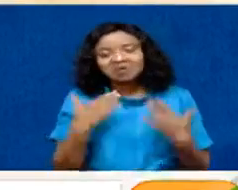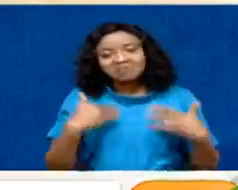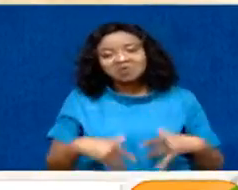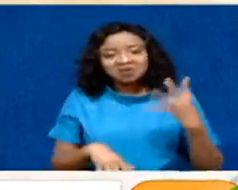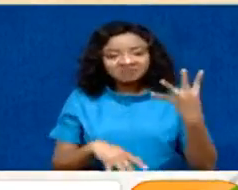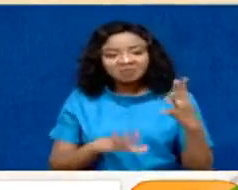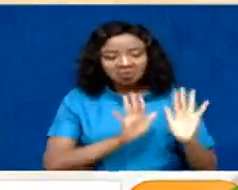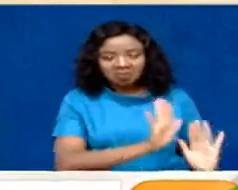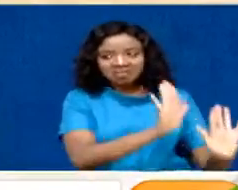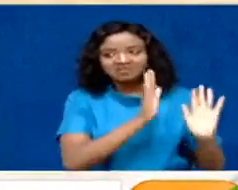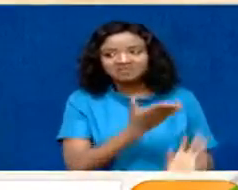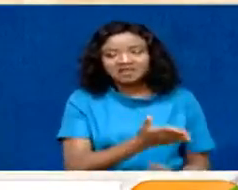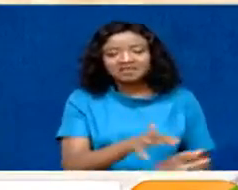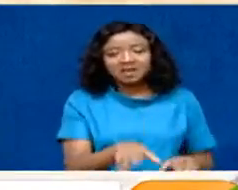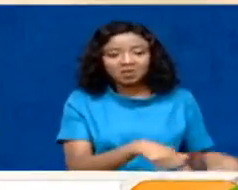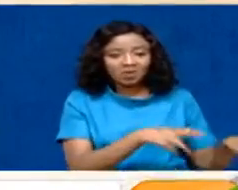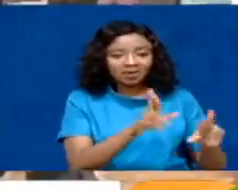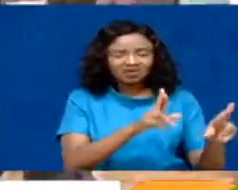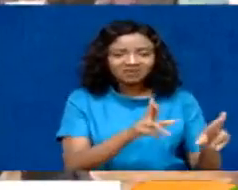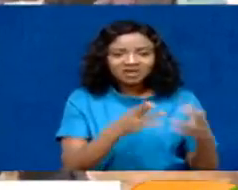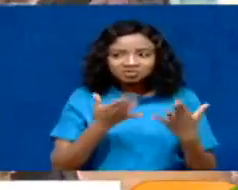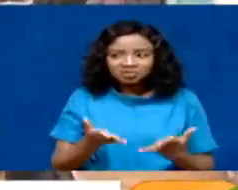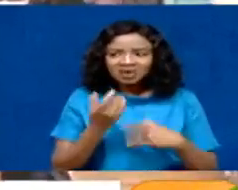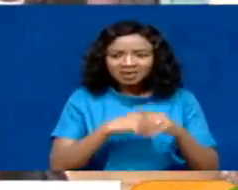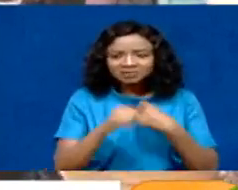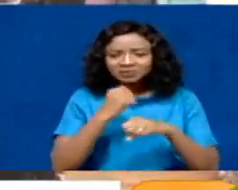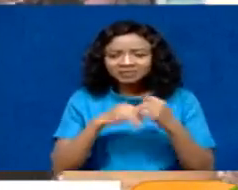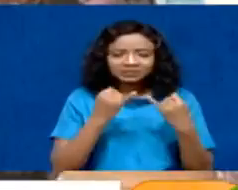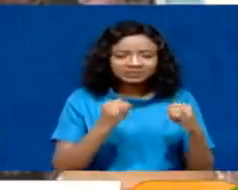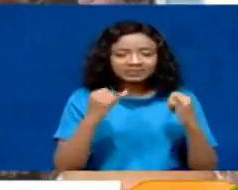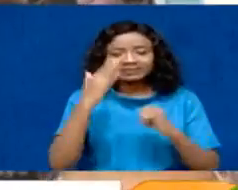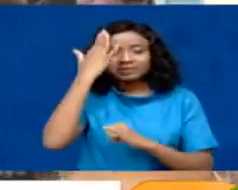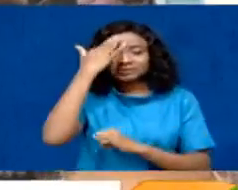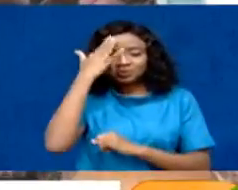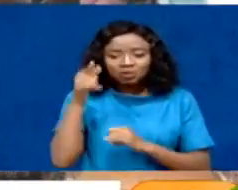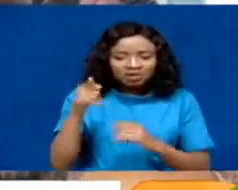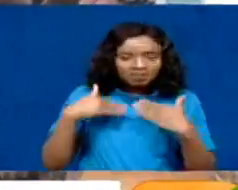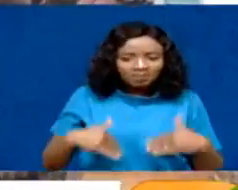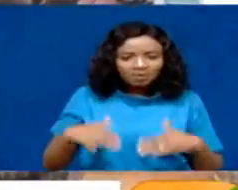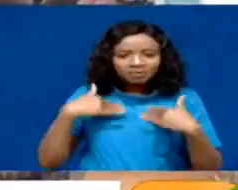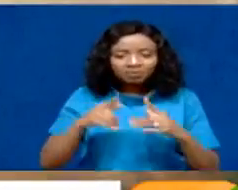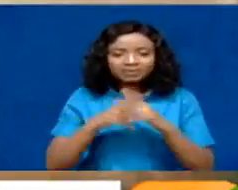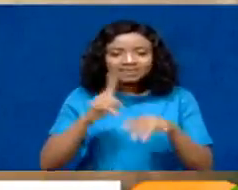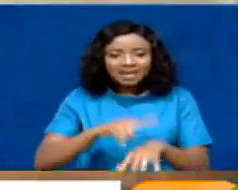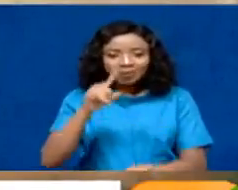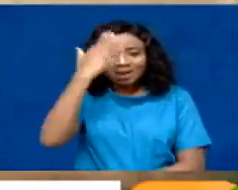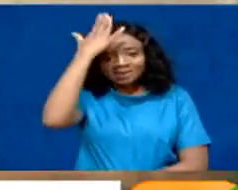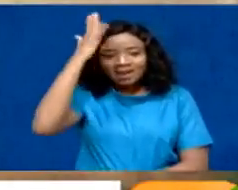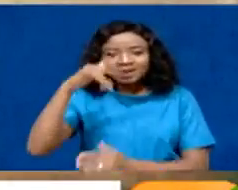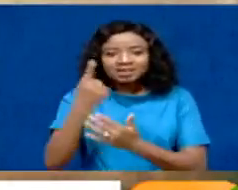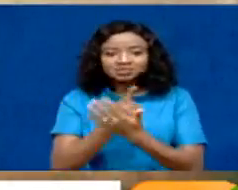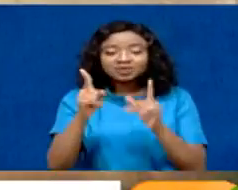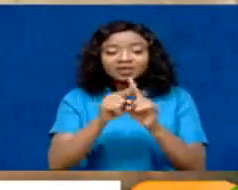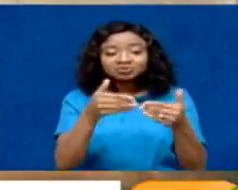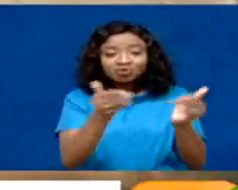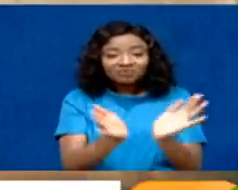4 imesalia mtoni. Shughuli ya kutambua miili iliyohifadhiwa Yala itaanza Jumatatu, huku familia zikitarajiwa kutoa